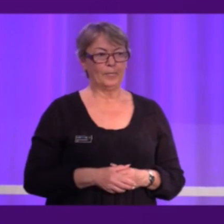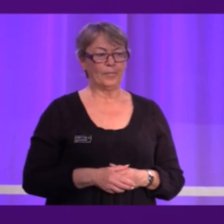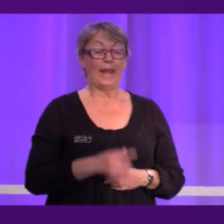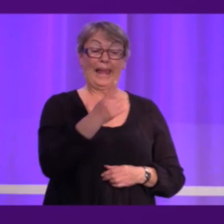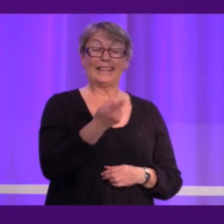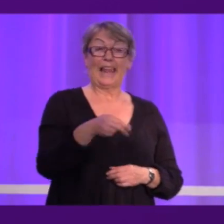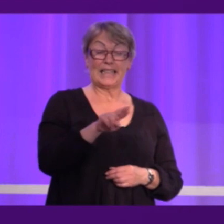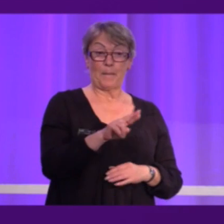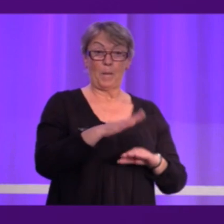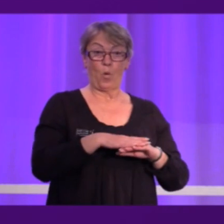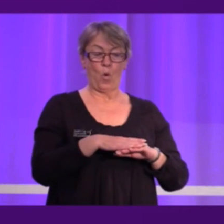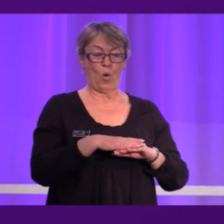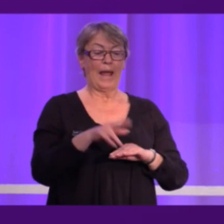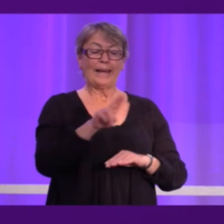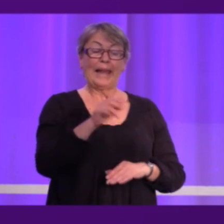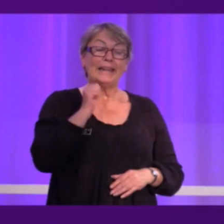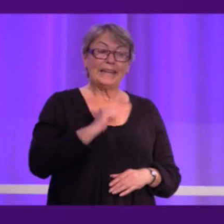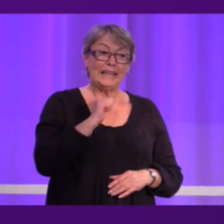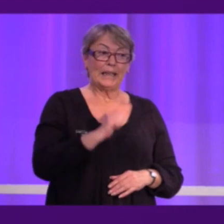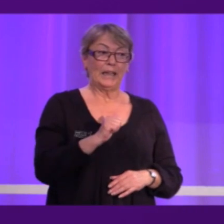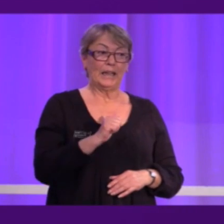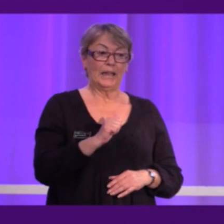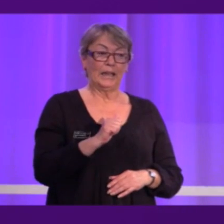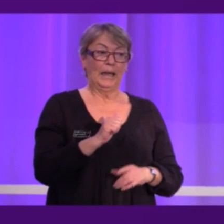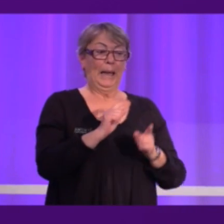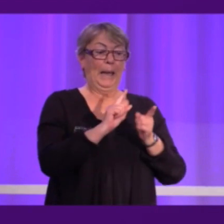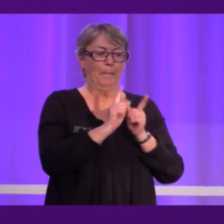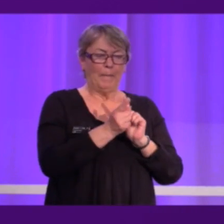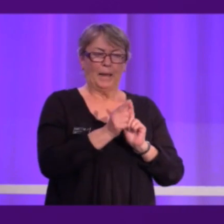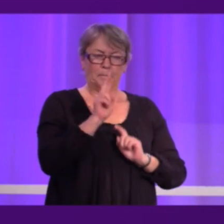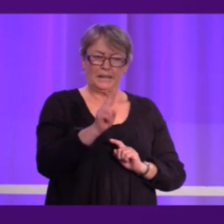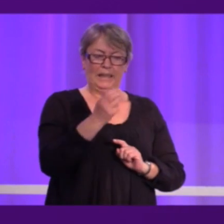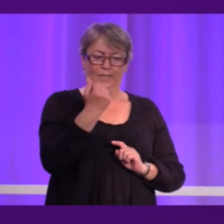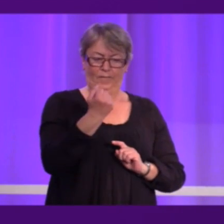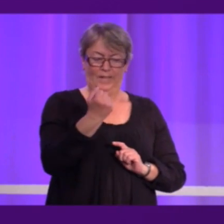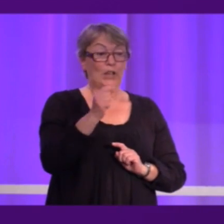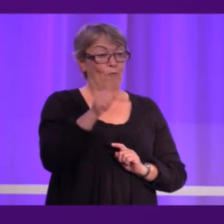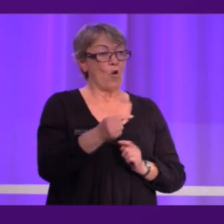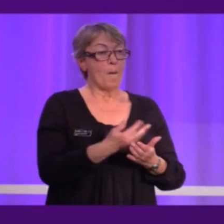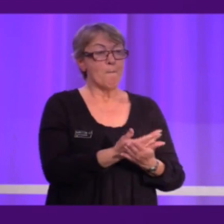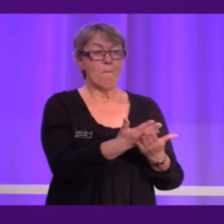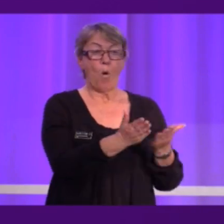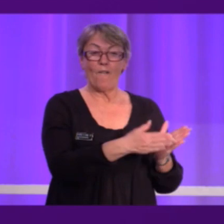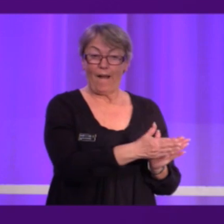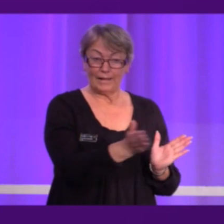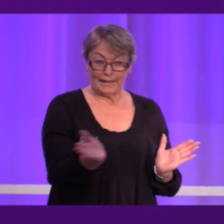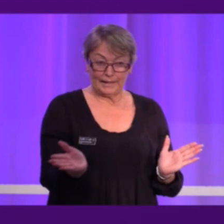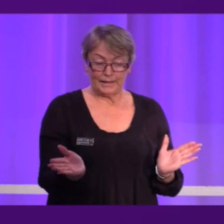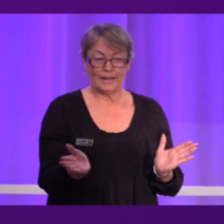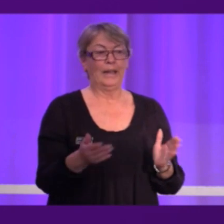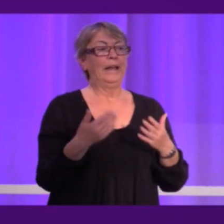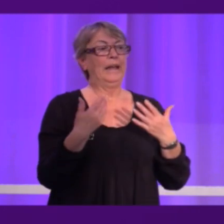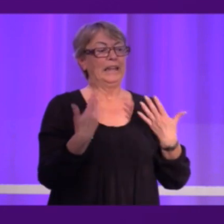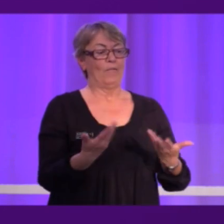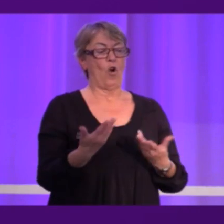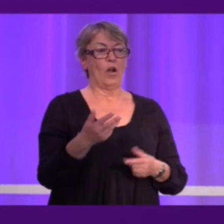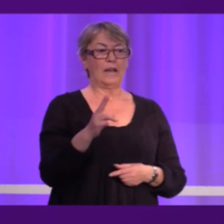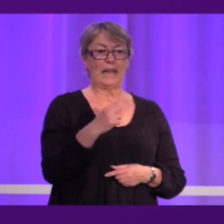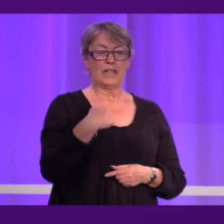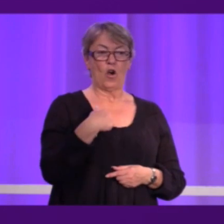ett exempel på när tillgänglighet blev väldigt viktigt för mångfalden, det var när